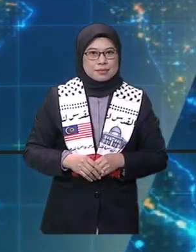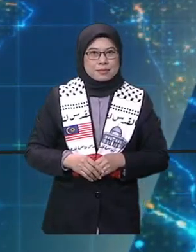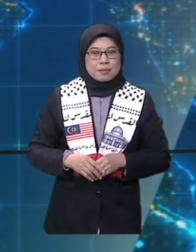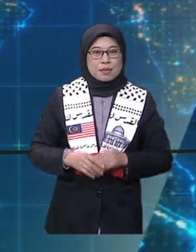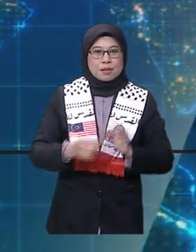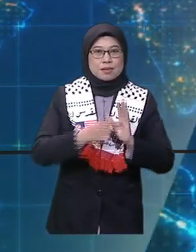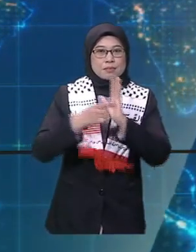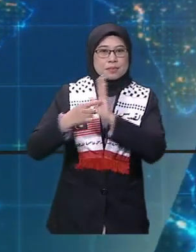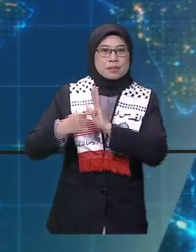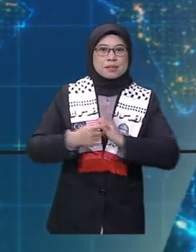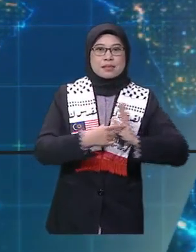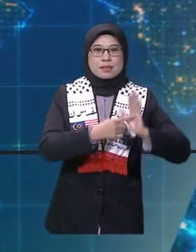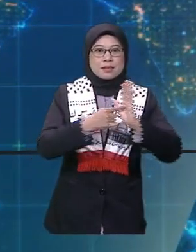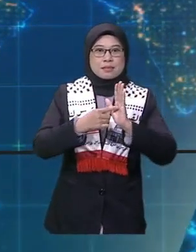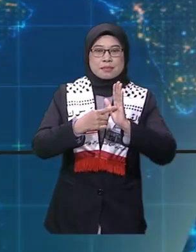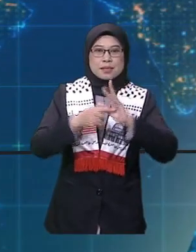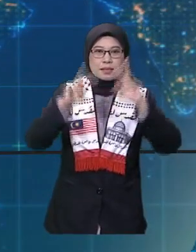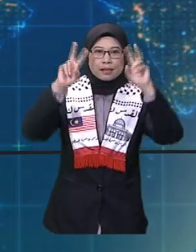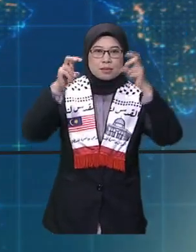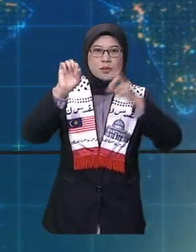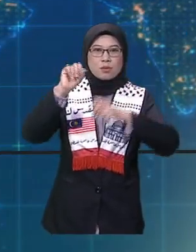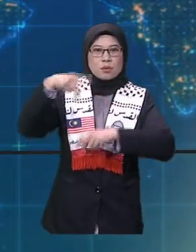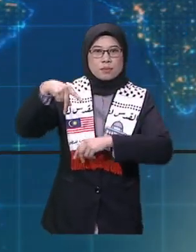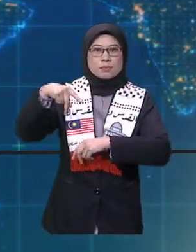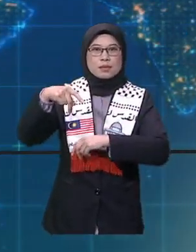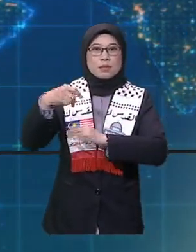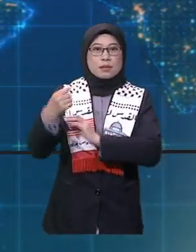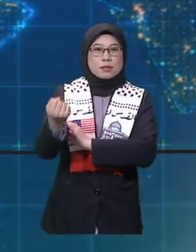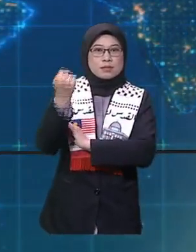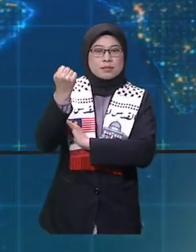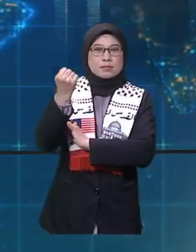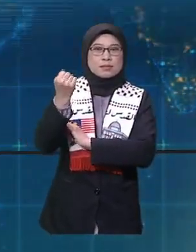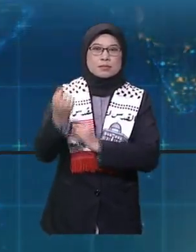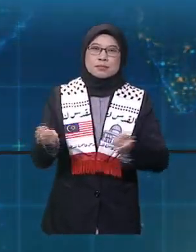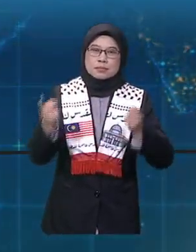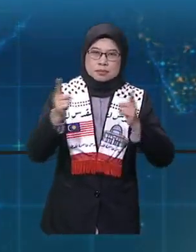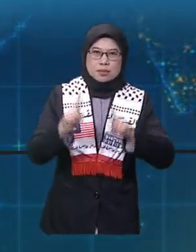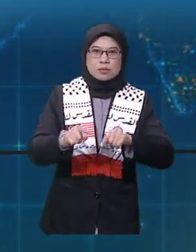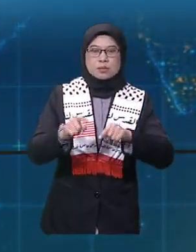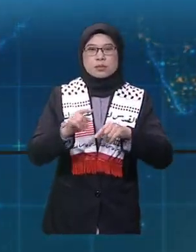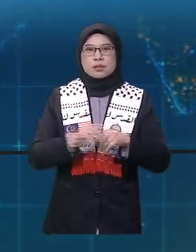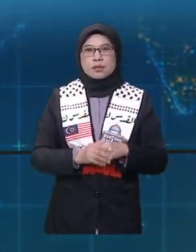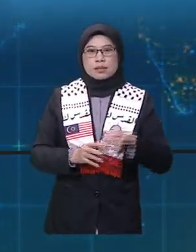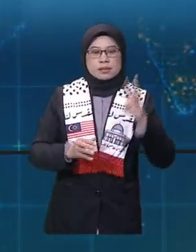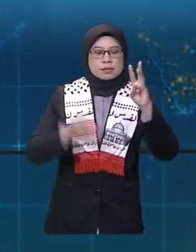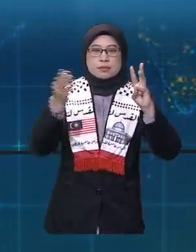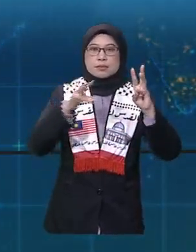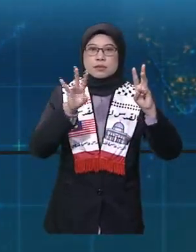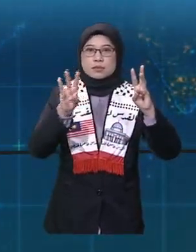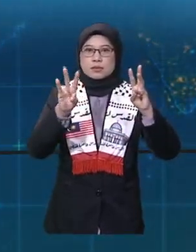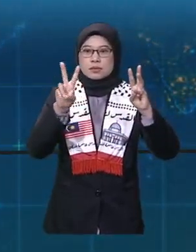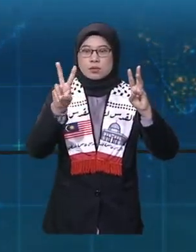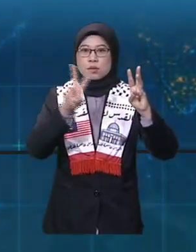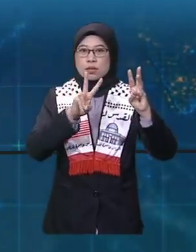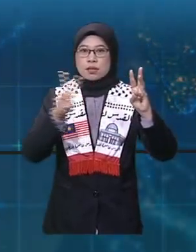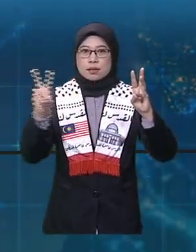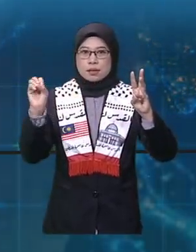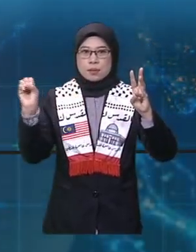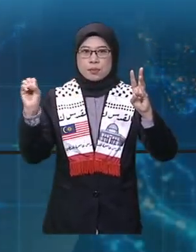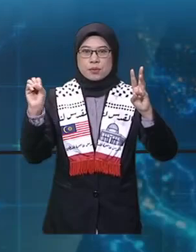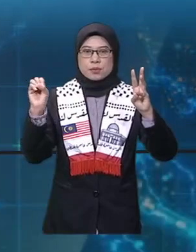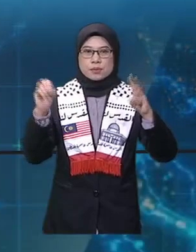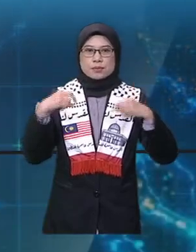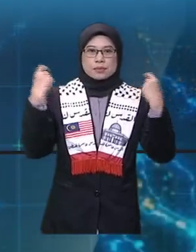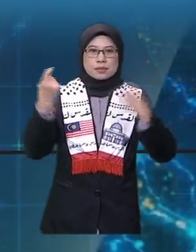Sementara itu, persembahan pentomin khas bertajuk Op Subuh berkisarkan tragedi berdarah yang berlaku pada 6 Julai 2000 sempena